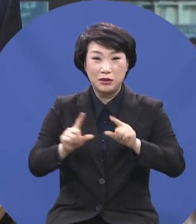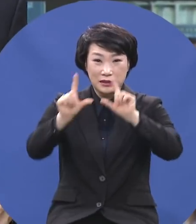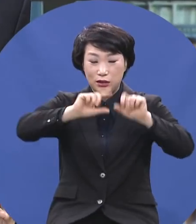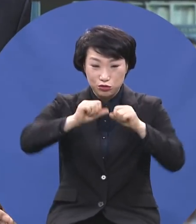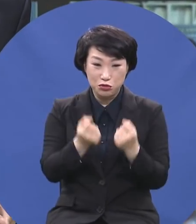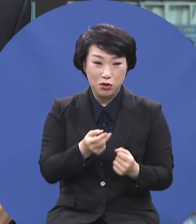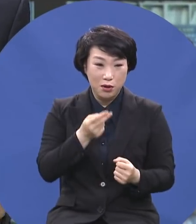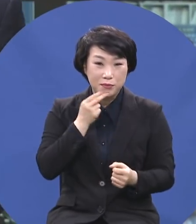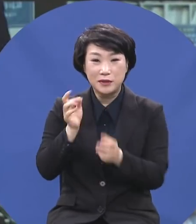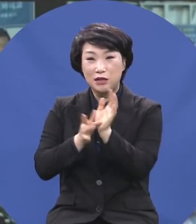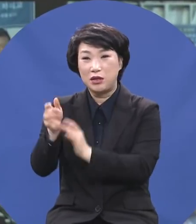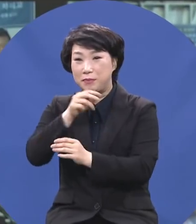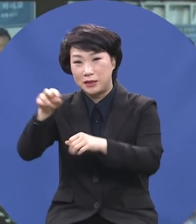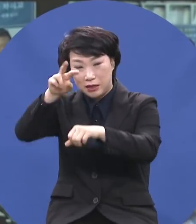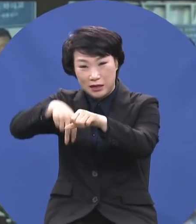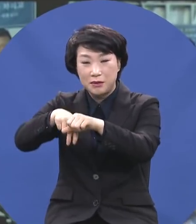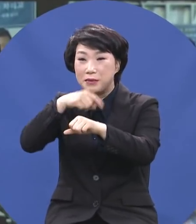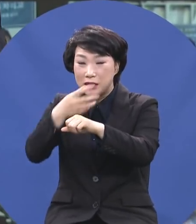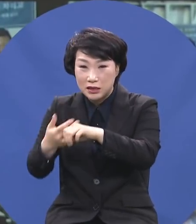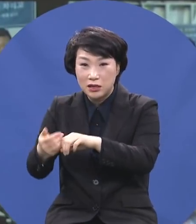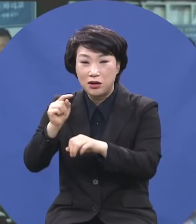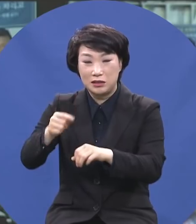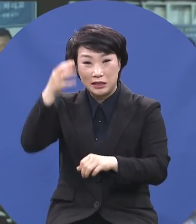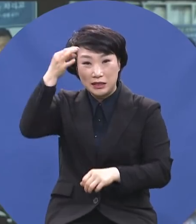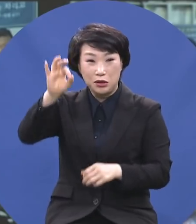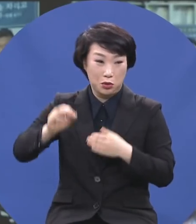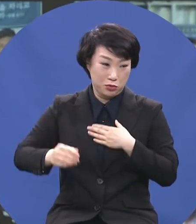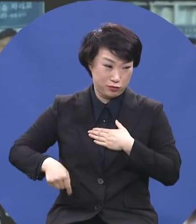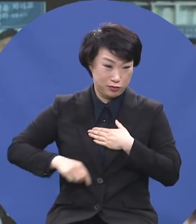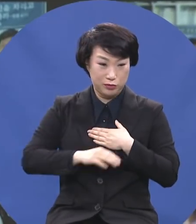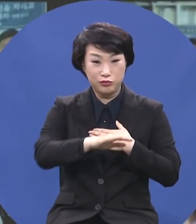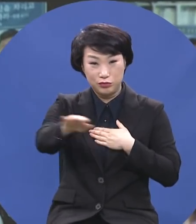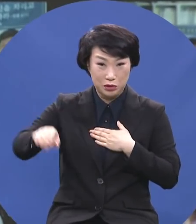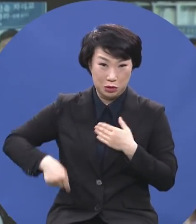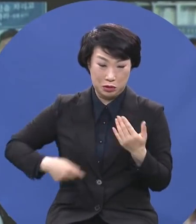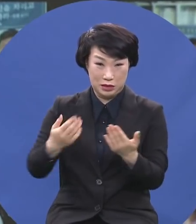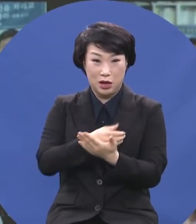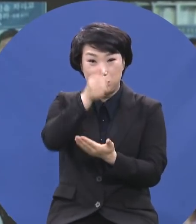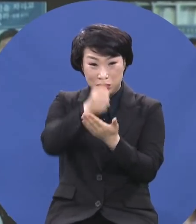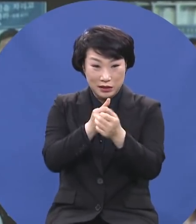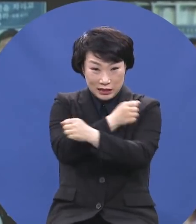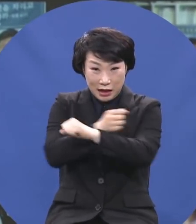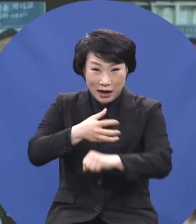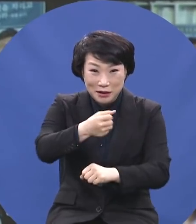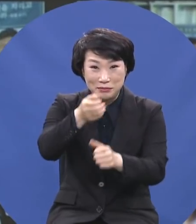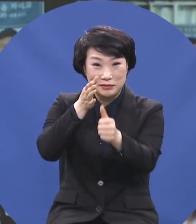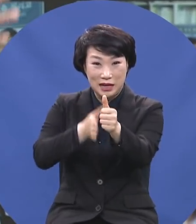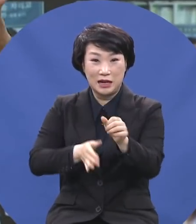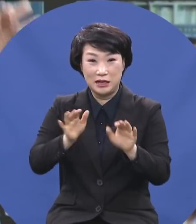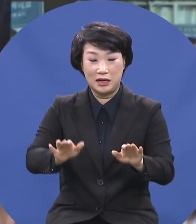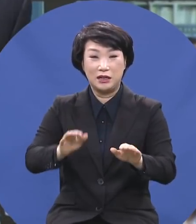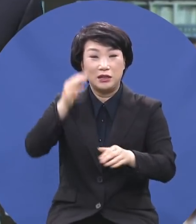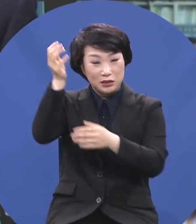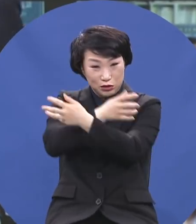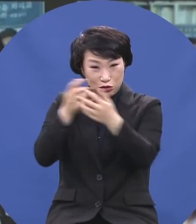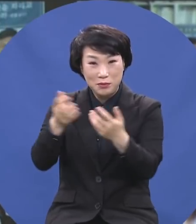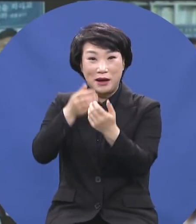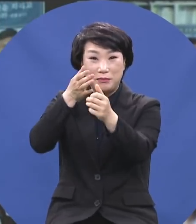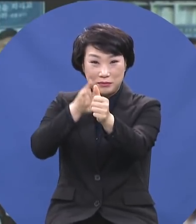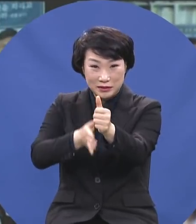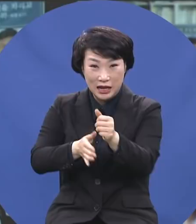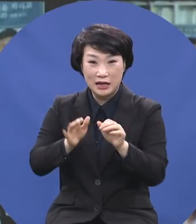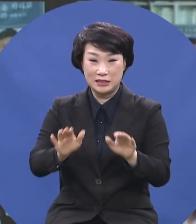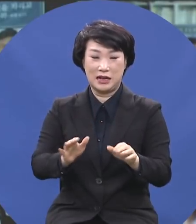것은 예수님이 흘리신 피를 인정함으로 회개하고 제사함 받자. 그리고 성령이